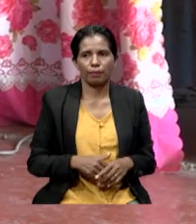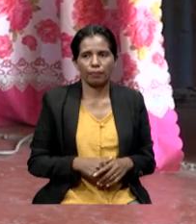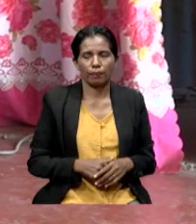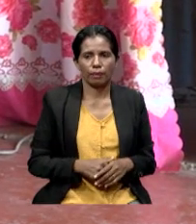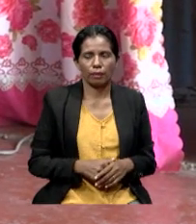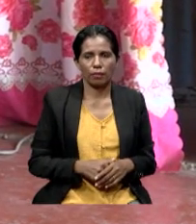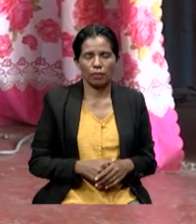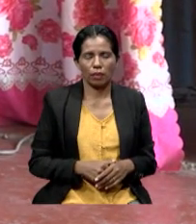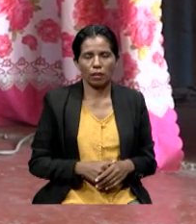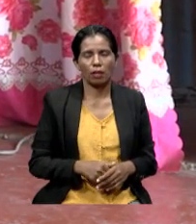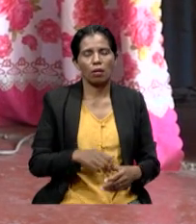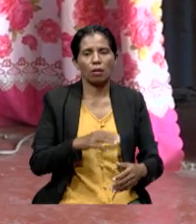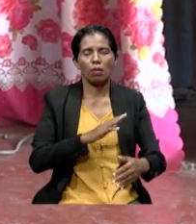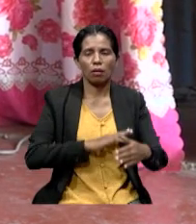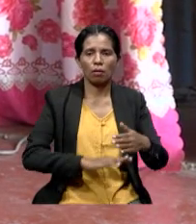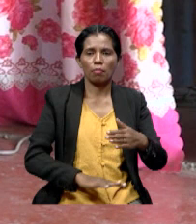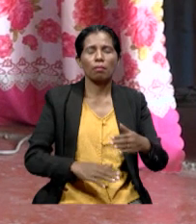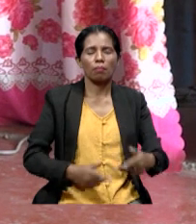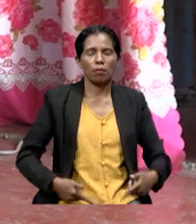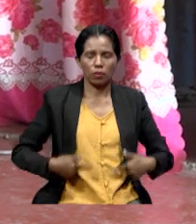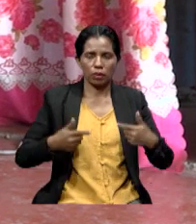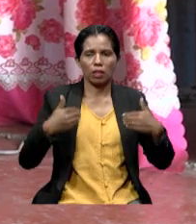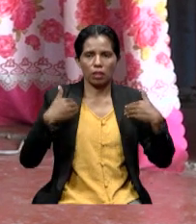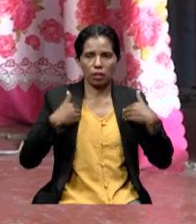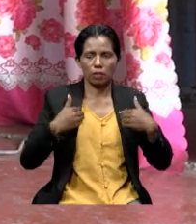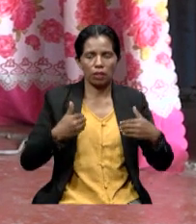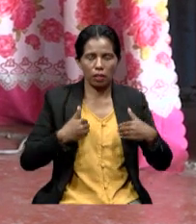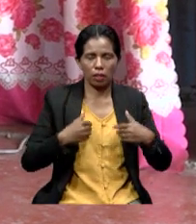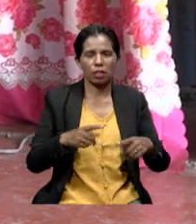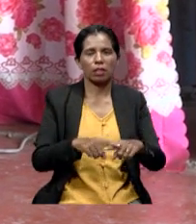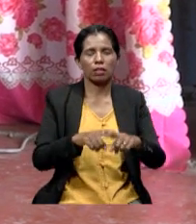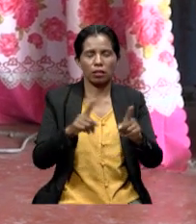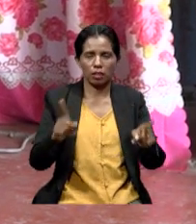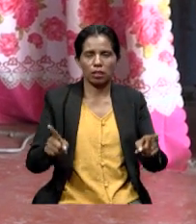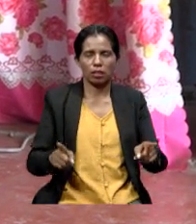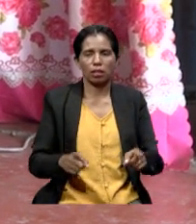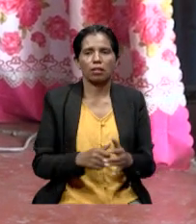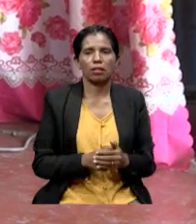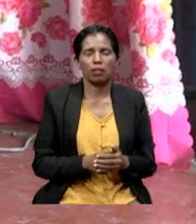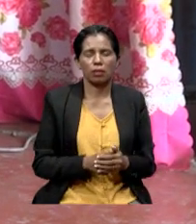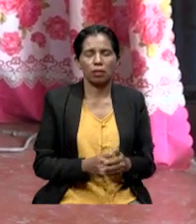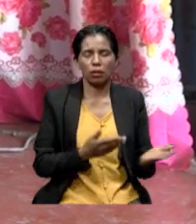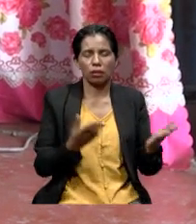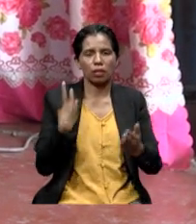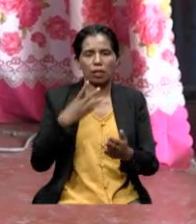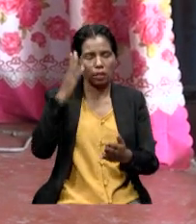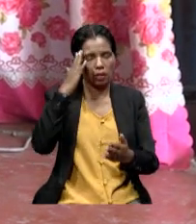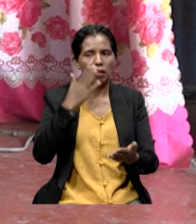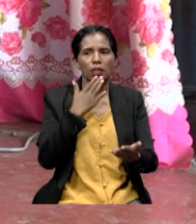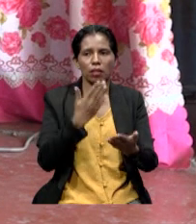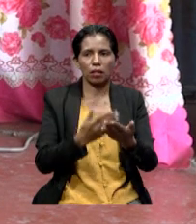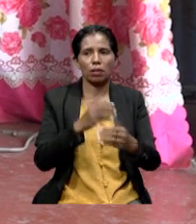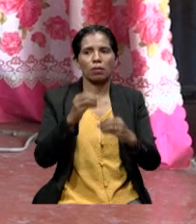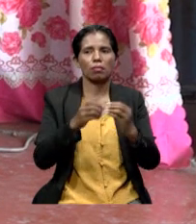Hola lauk moris nebe iha dala ruma mosu provas oi wen. Nolori ita atu hatini dia kona basaida